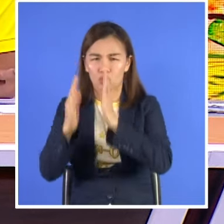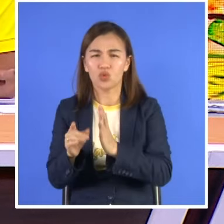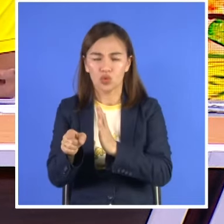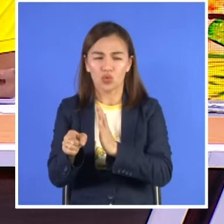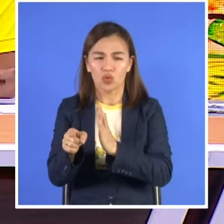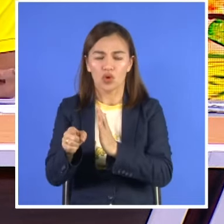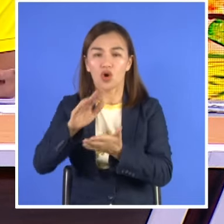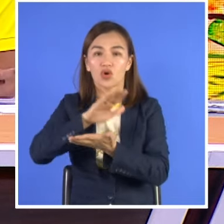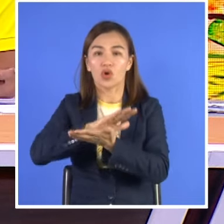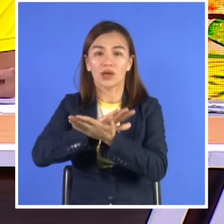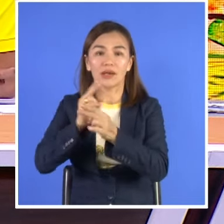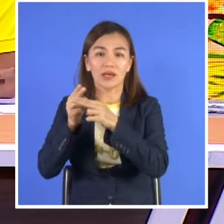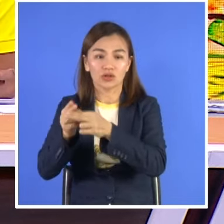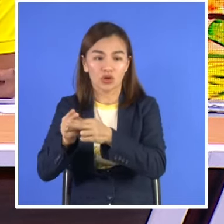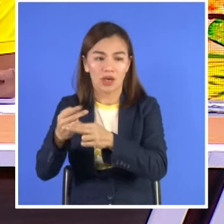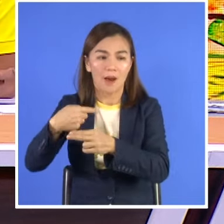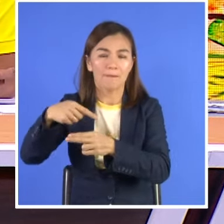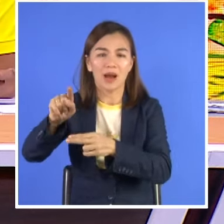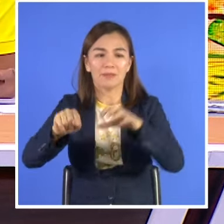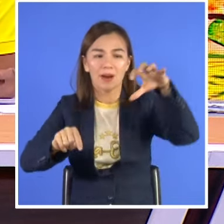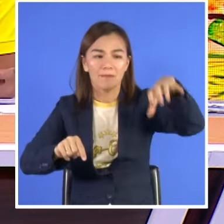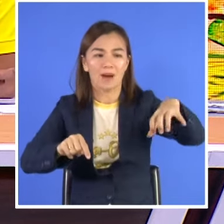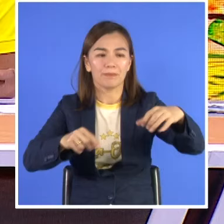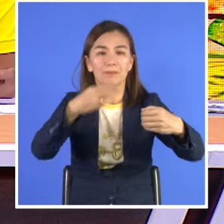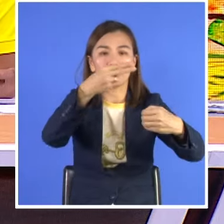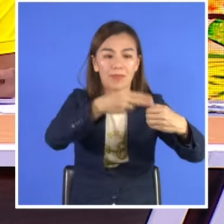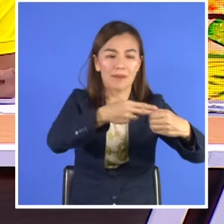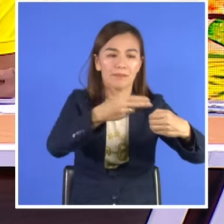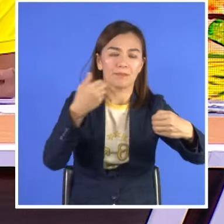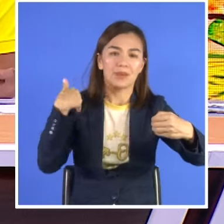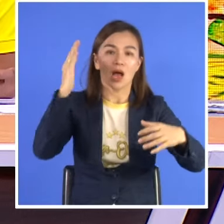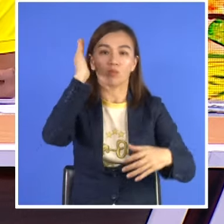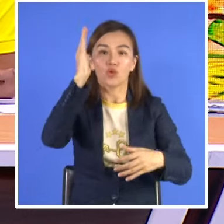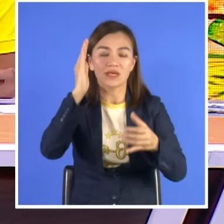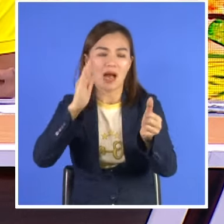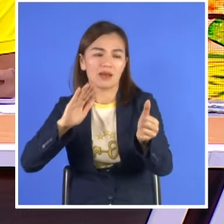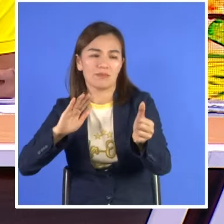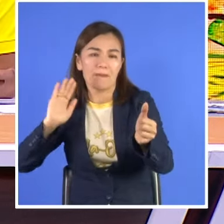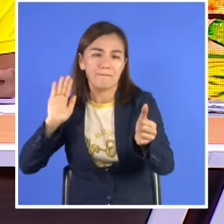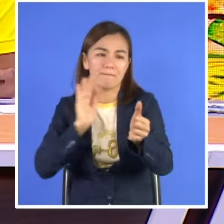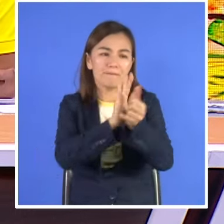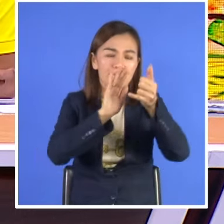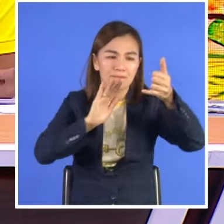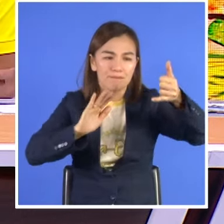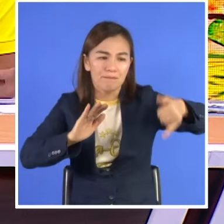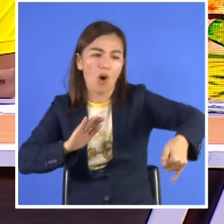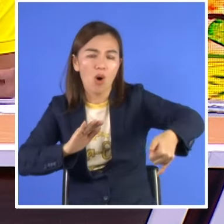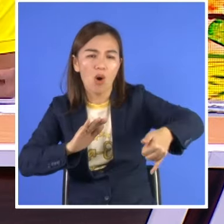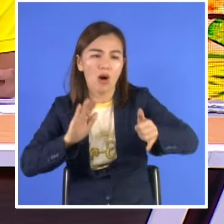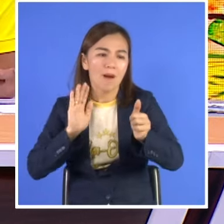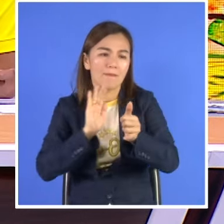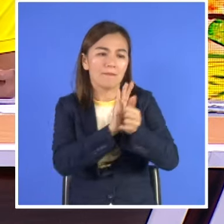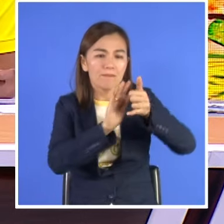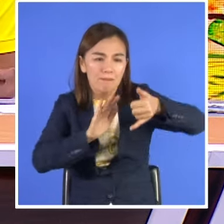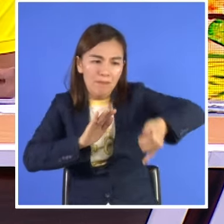ปเติมลมอยู่ที่ปั๊มน้ำมันและก็ถูกผู้ชายคนหนึ่งมากระโดดถีบเข้าที่หลังหัวเนี่ยไปซุกเข้าที่บริเวณซุ้มล้อ